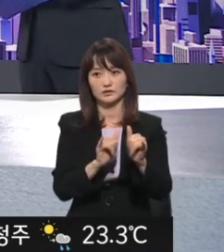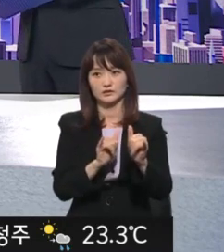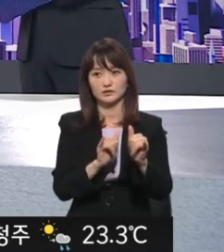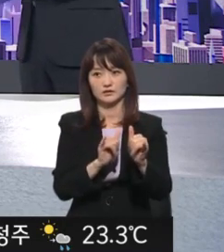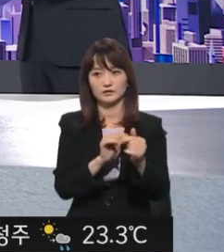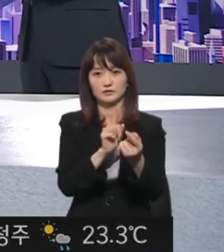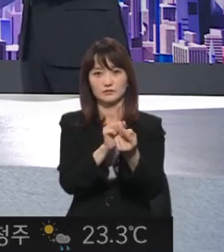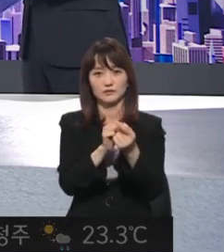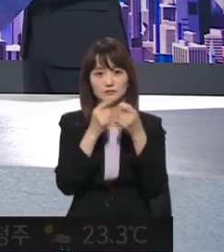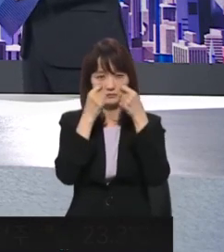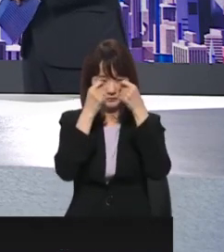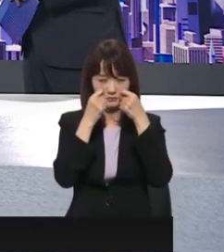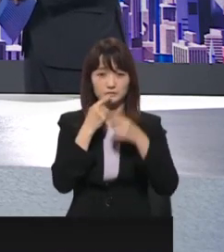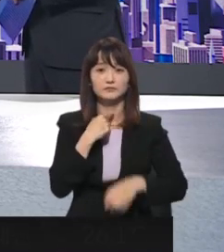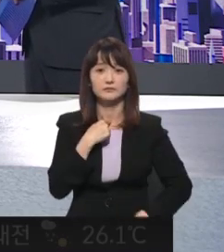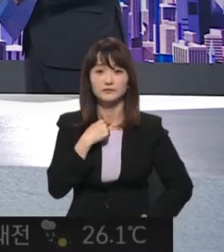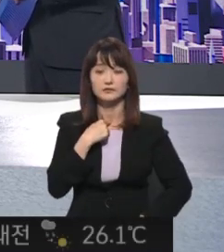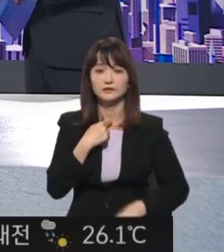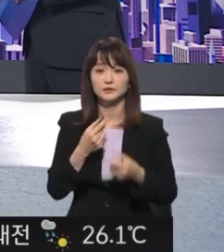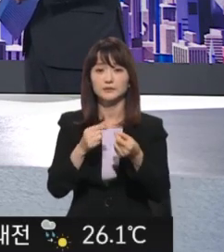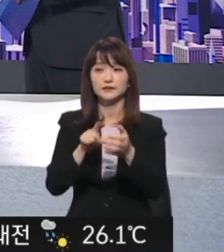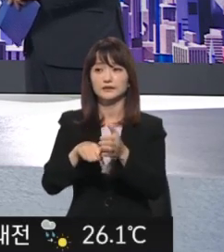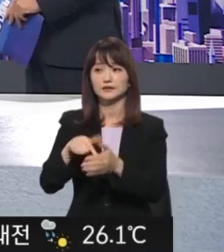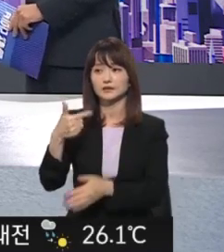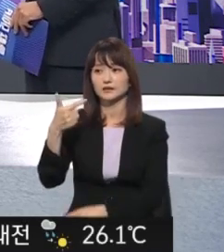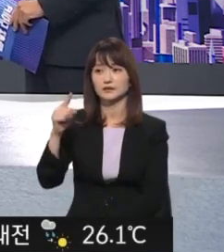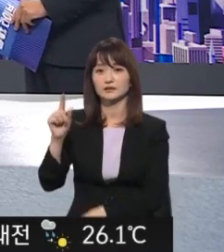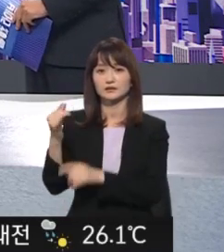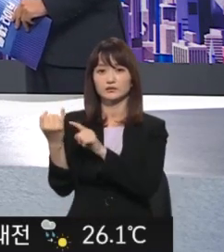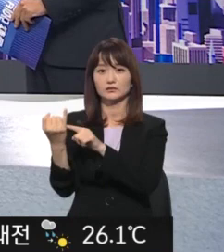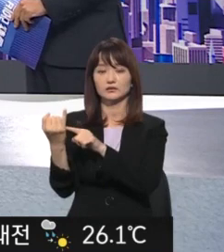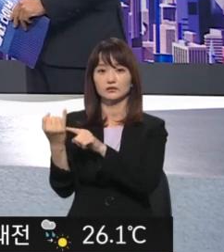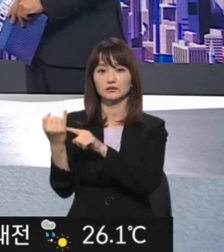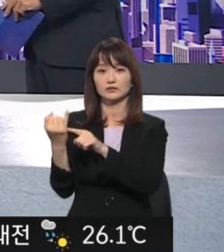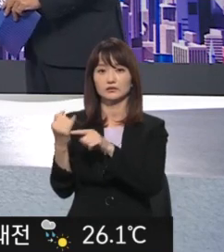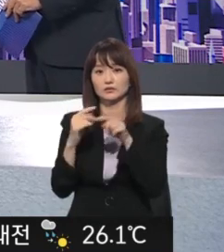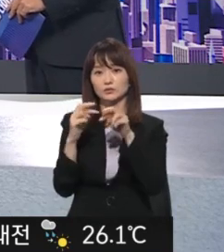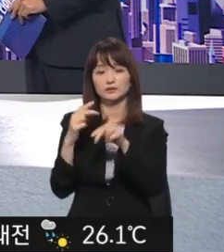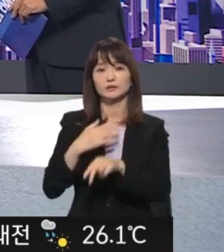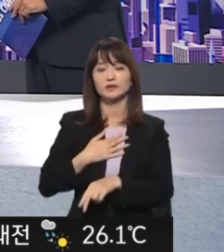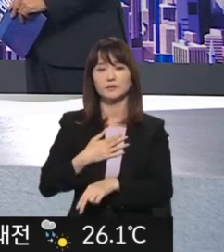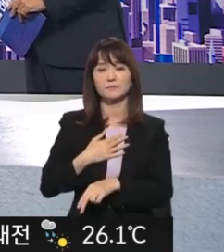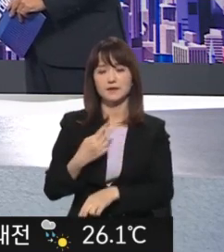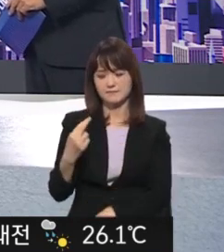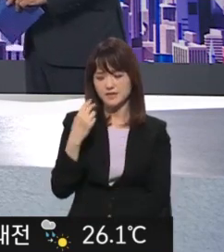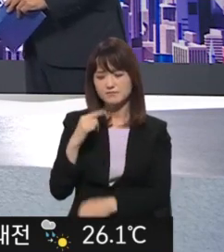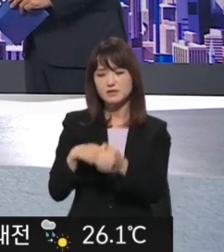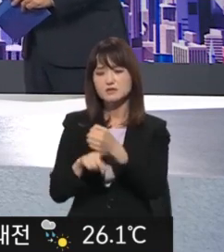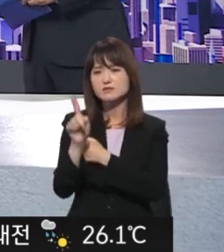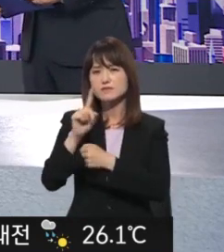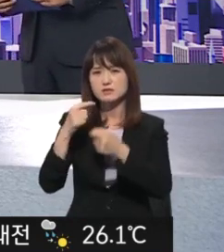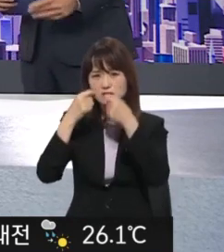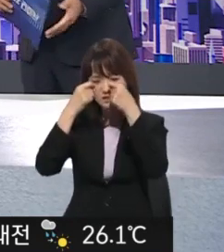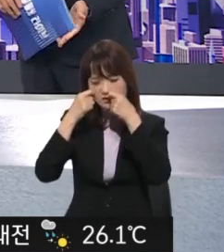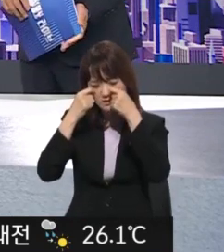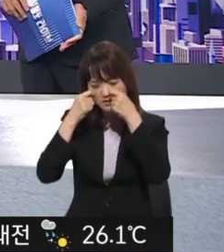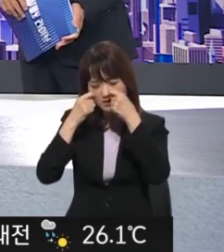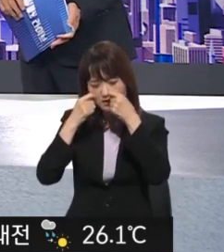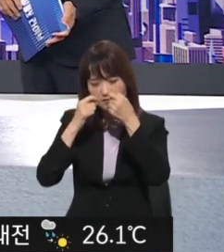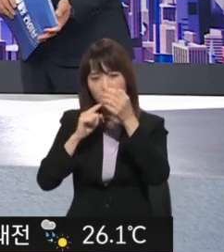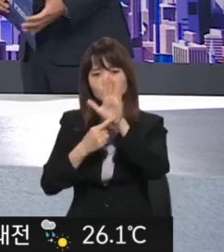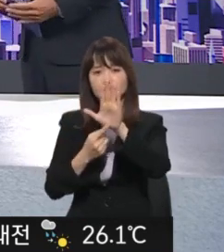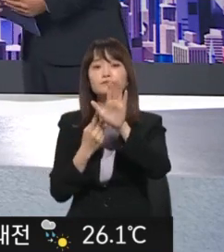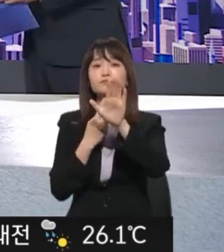올렸구요 또 비슷한 시기에 나 전 의원도 토론회에서 왜 나만 갖고 그러느냐 며 들면서 좀 울컥 하면서 격정적인 모습을 보인 적이